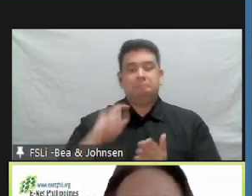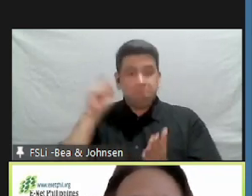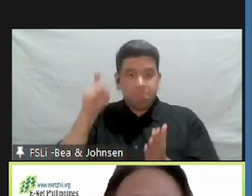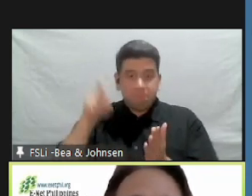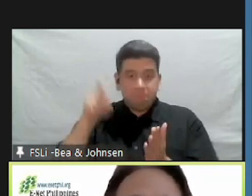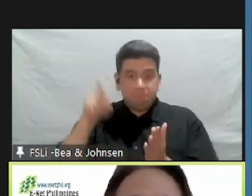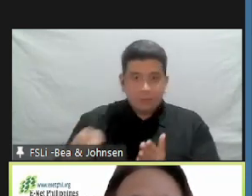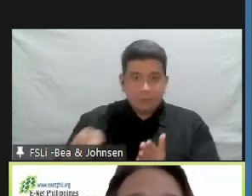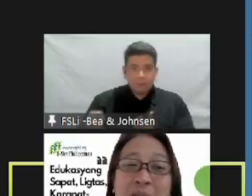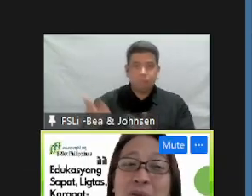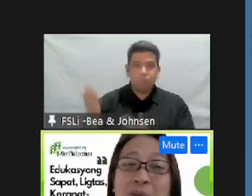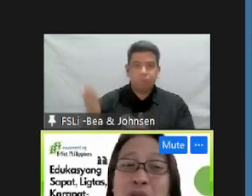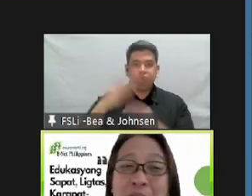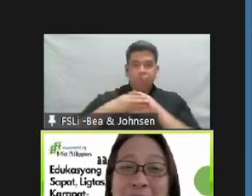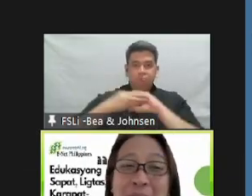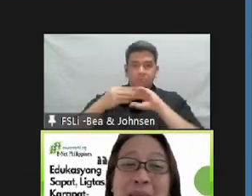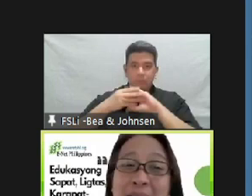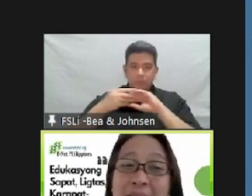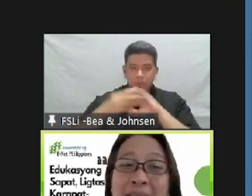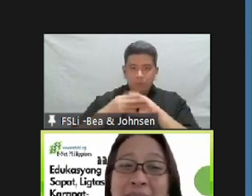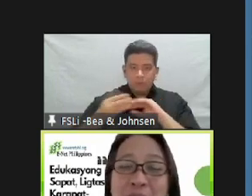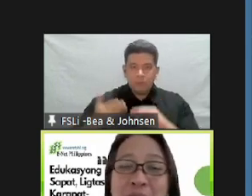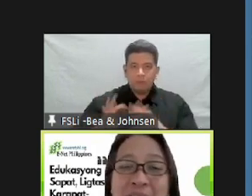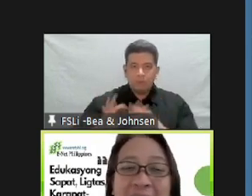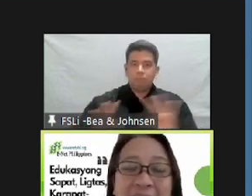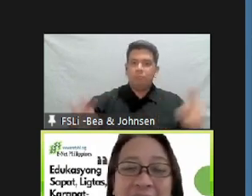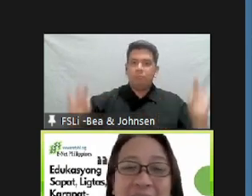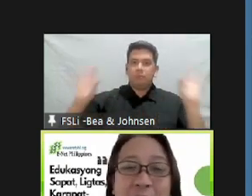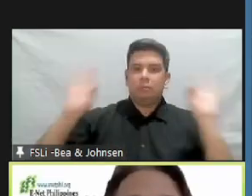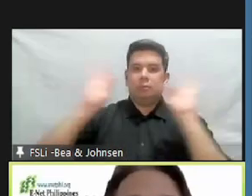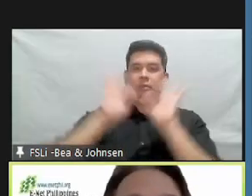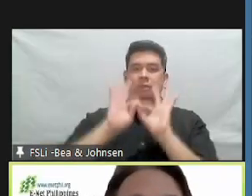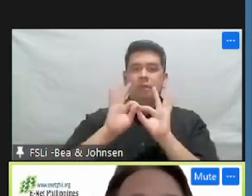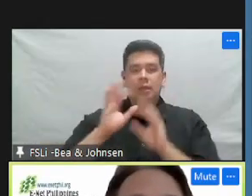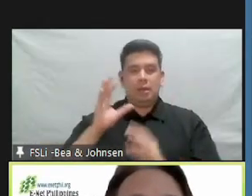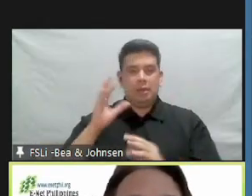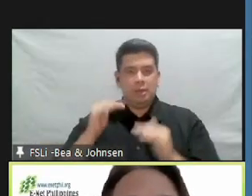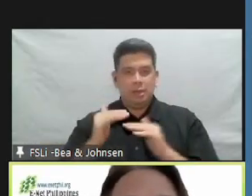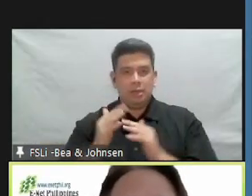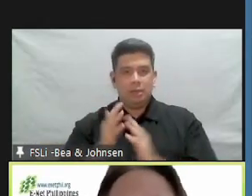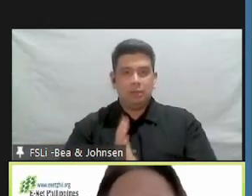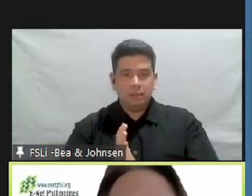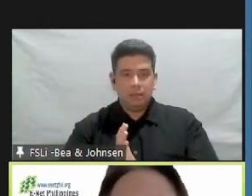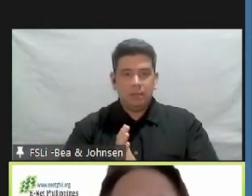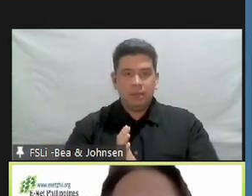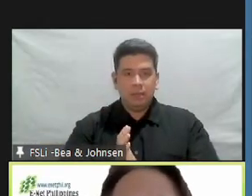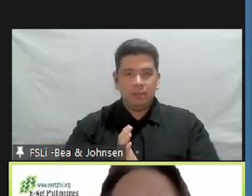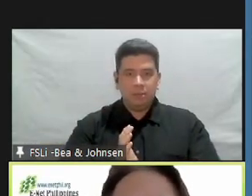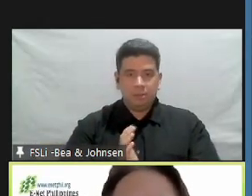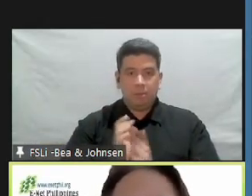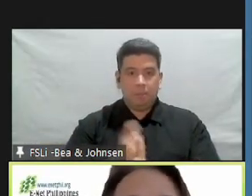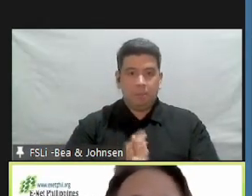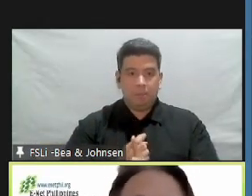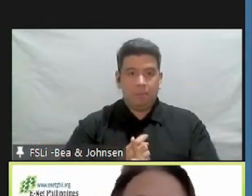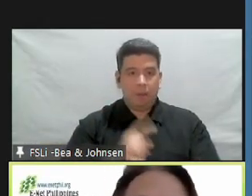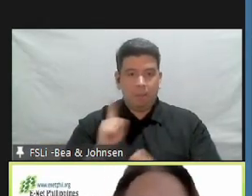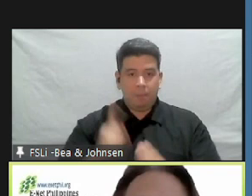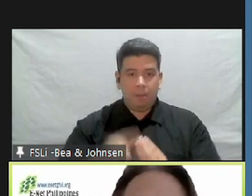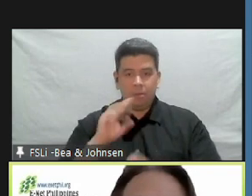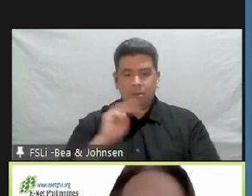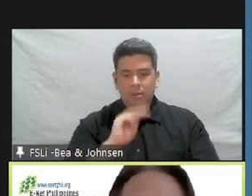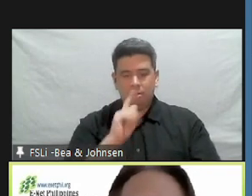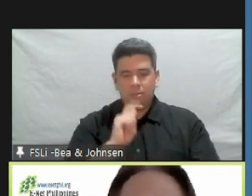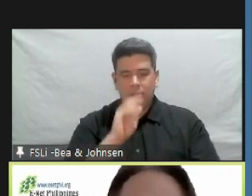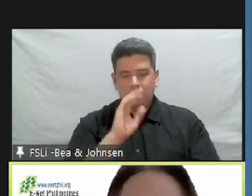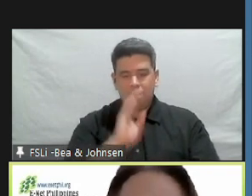ng inklusibo at epektibong edukasyon. Binibigay ngayong 22 ng Agosto taong 2023 sa lungsod ng